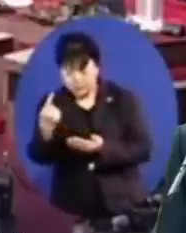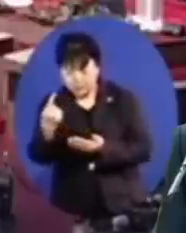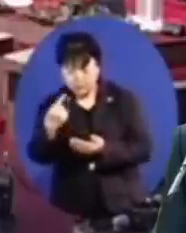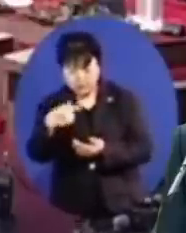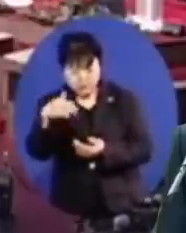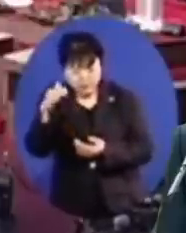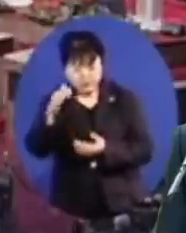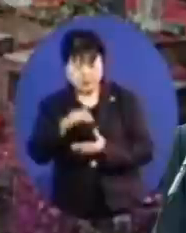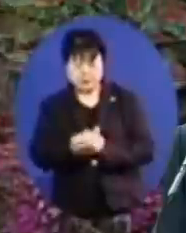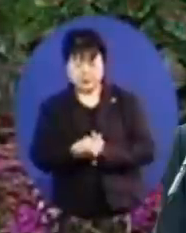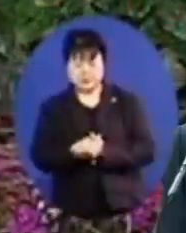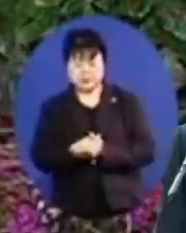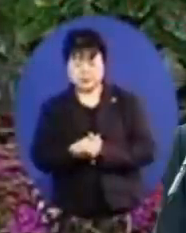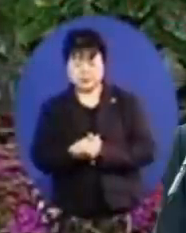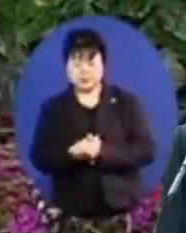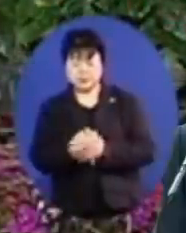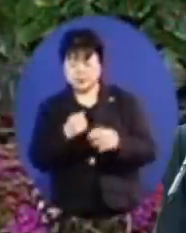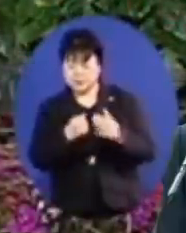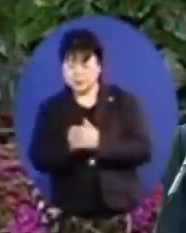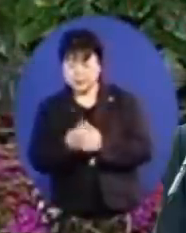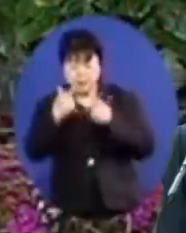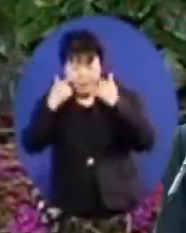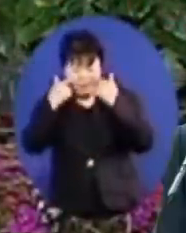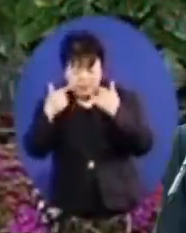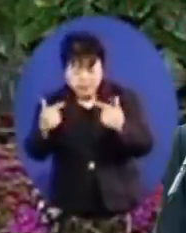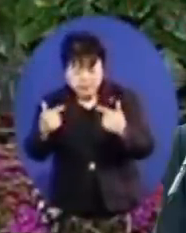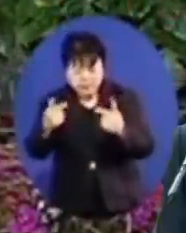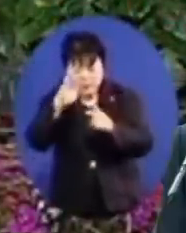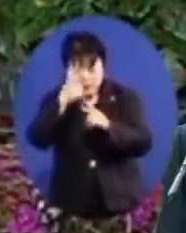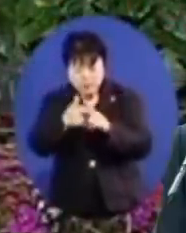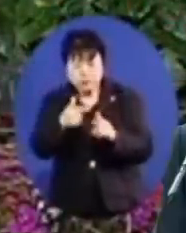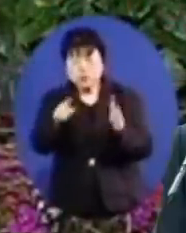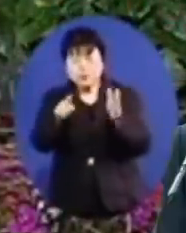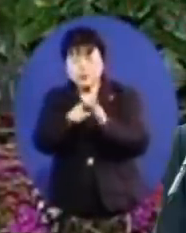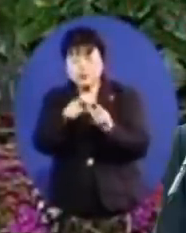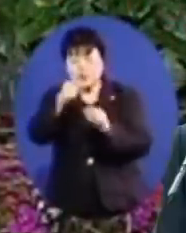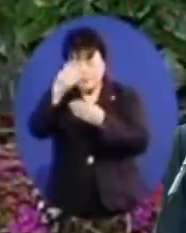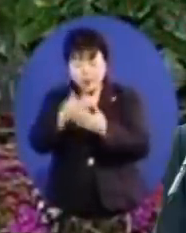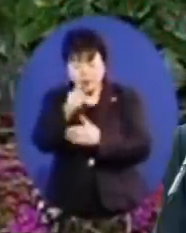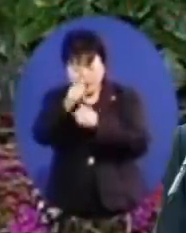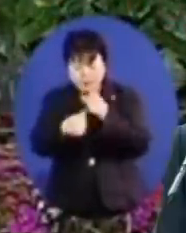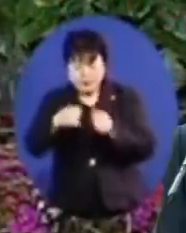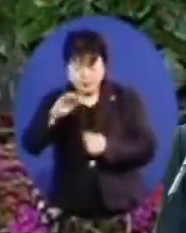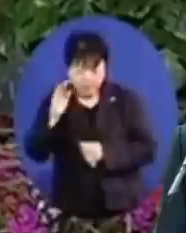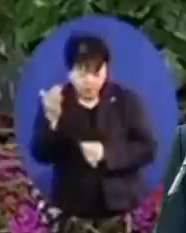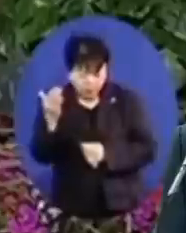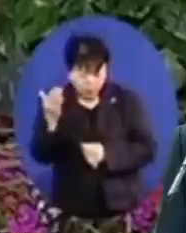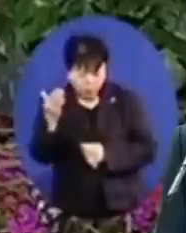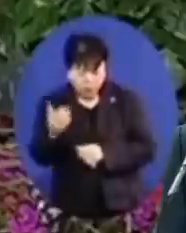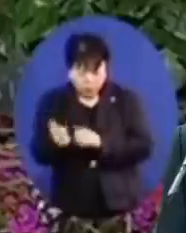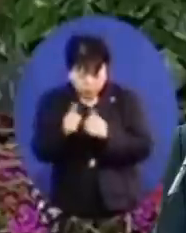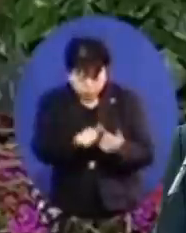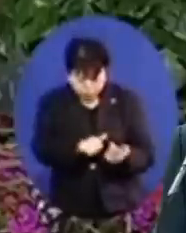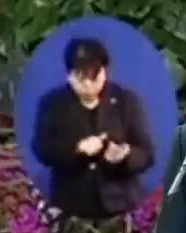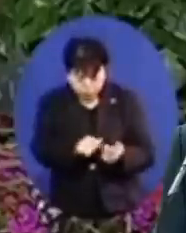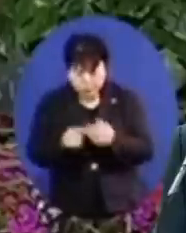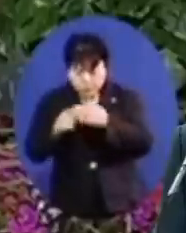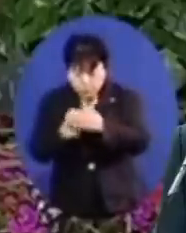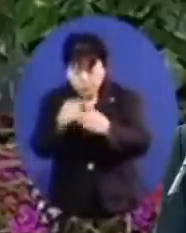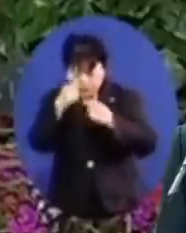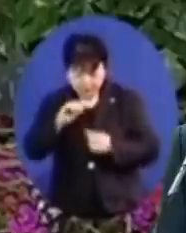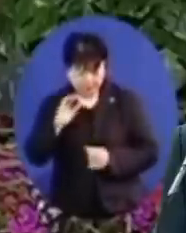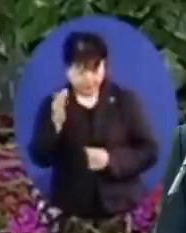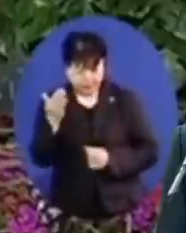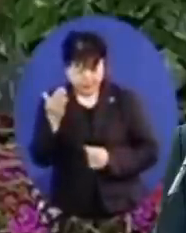것입니다. 그러므로 우리가 반드시 예수님을 믿고 구원을 받고 하나님의 자녀가 되고 죽음을 극복하고 살아야